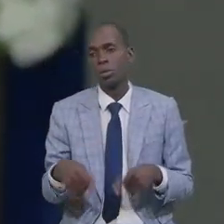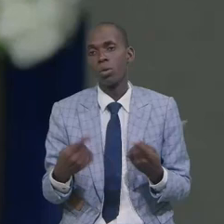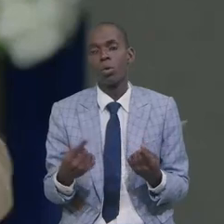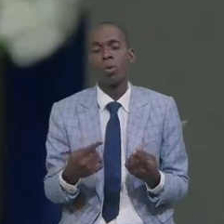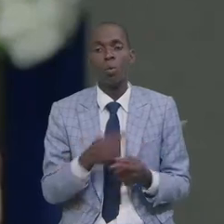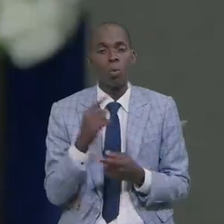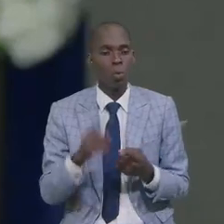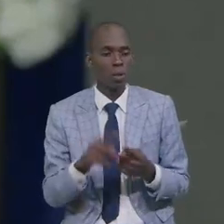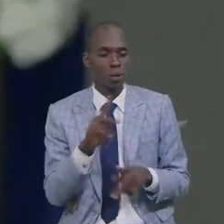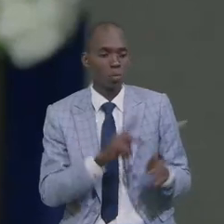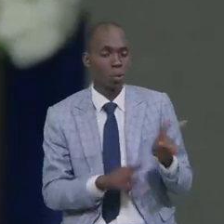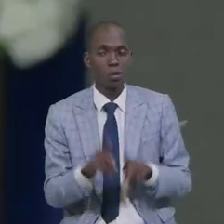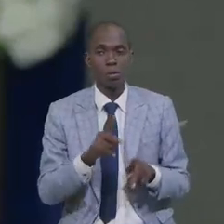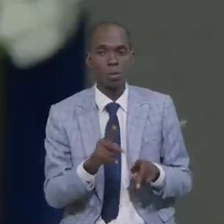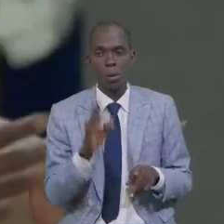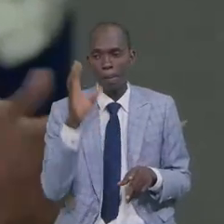où,